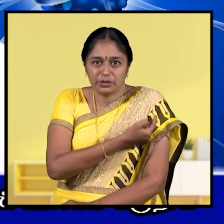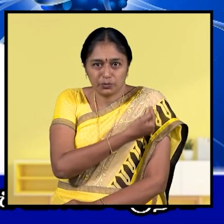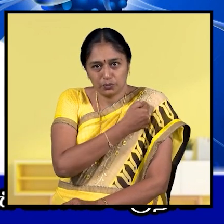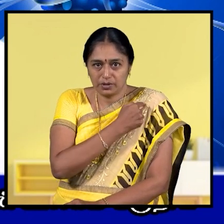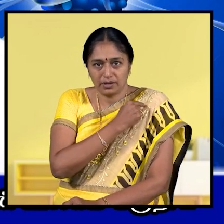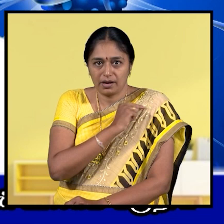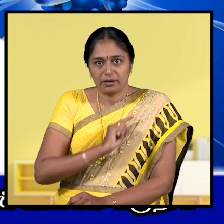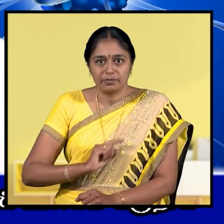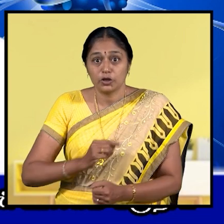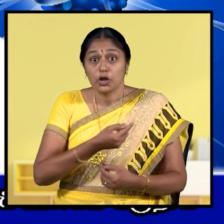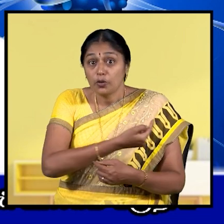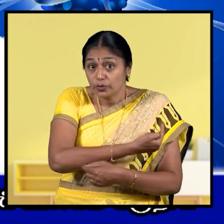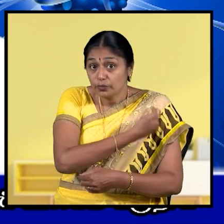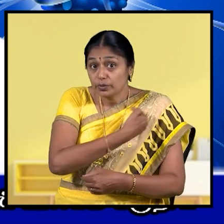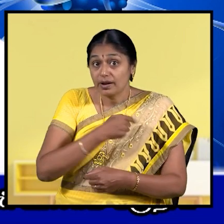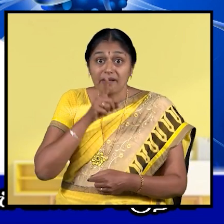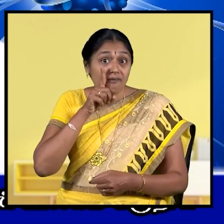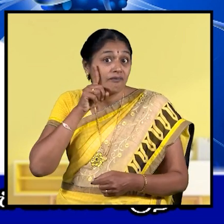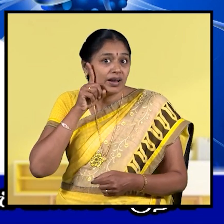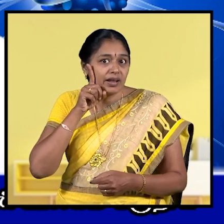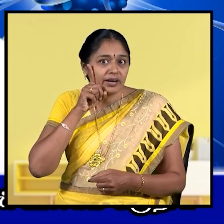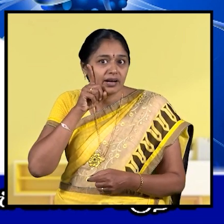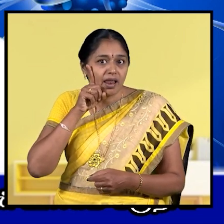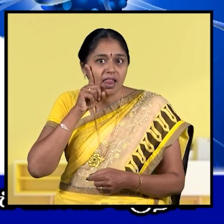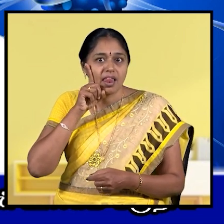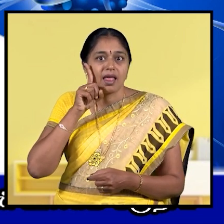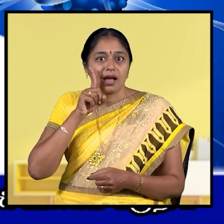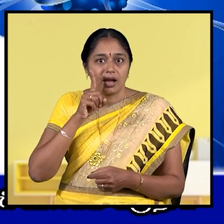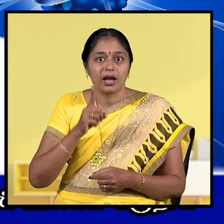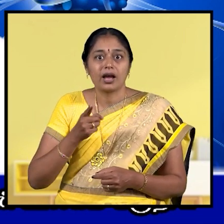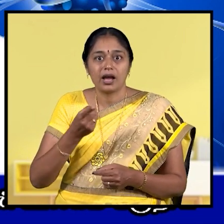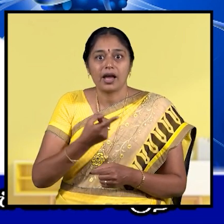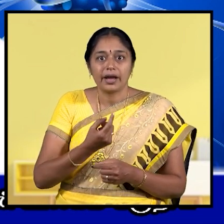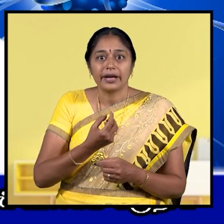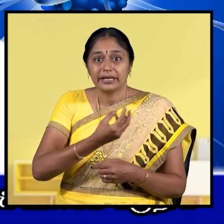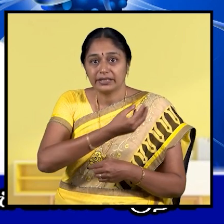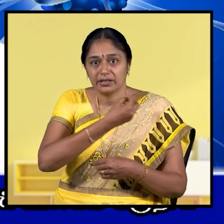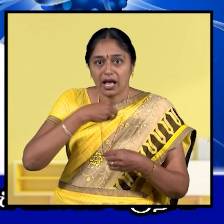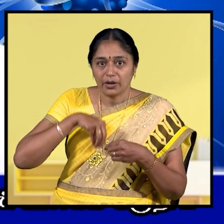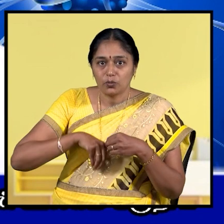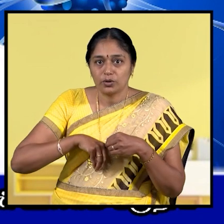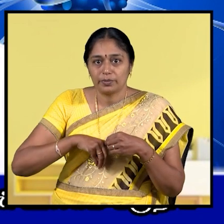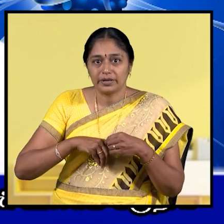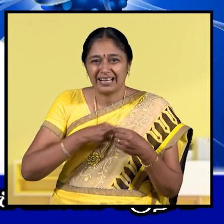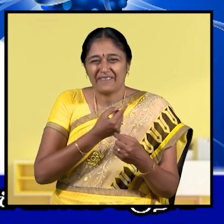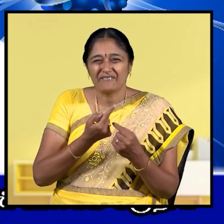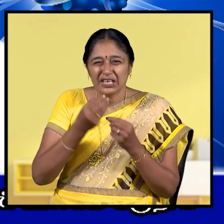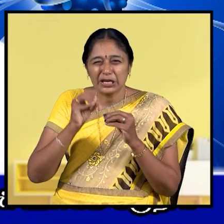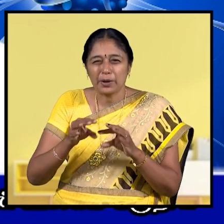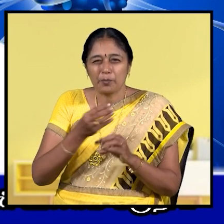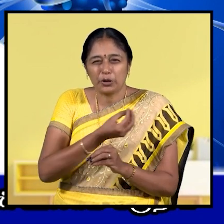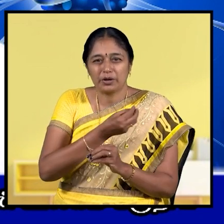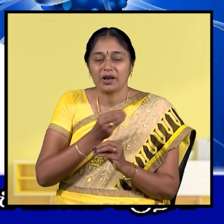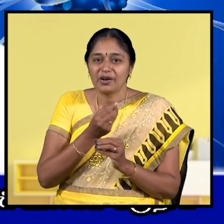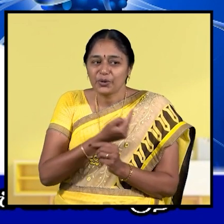வீரியம் குறைந்த நோய்க்கிருமி. அதை பார்த்து இந்த வெள்ளையணுக்கள் இருக்கலையே ஆன்டிபாடி, இது என்ன செய்யும், ஓ புதுசாக வந்திருக்குன்னு இதை நம்ம அழிக்கலான்னு, அது கொஞ்சம் வீரியம் கம்மி இல்லையா, அது